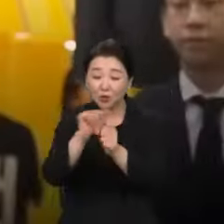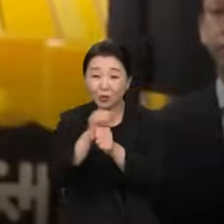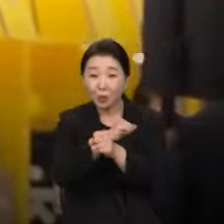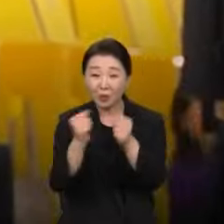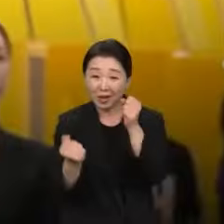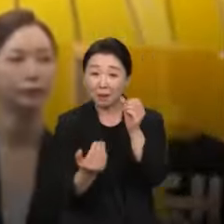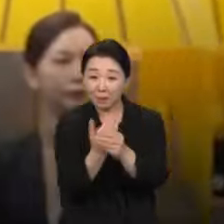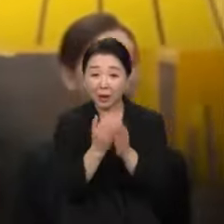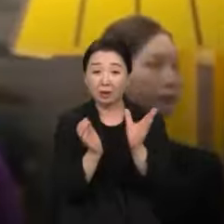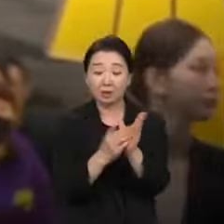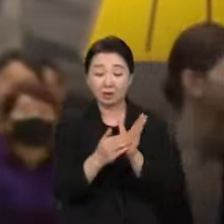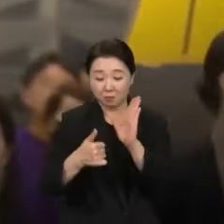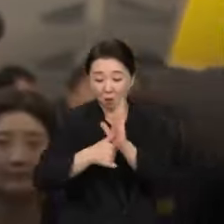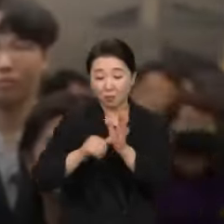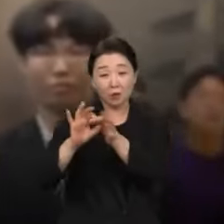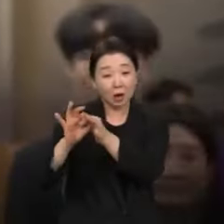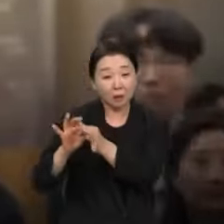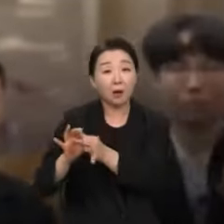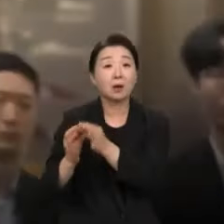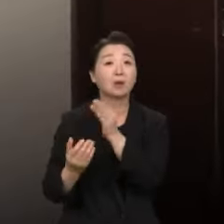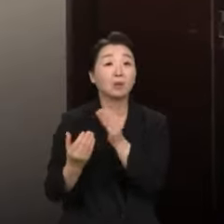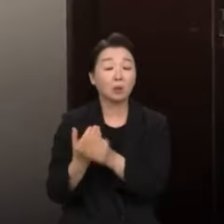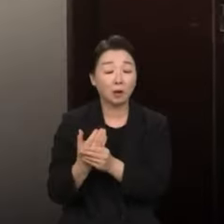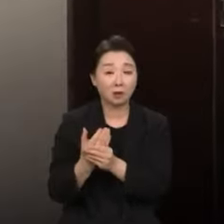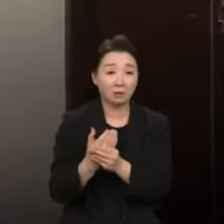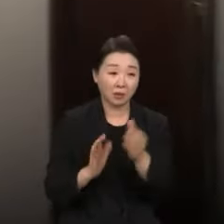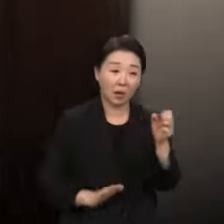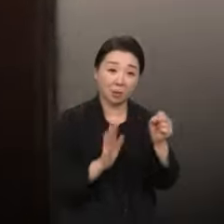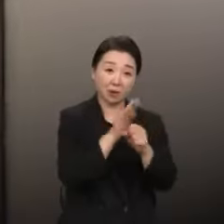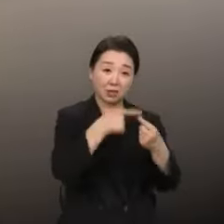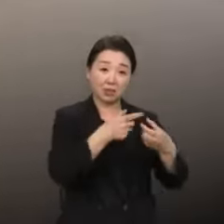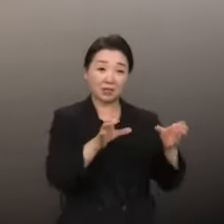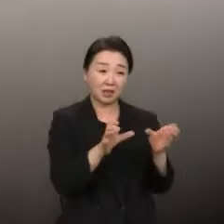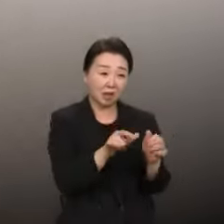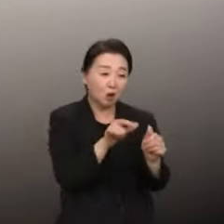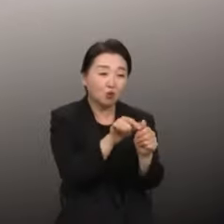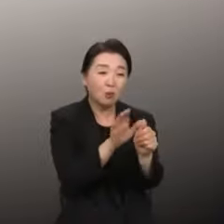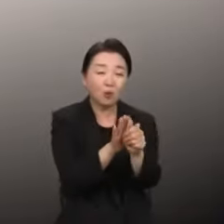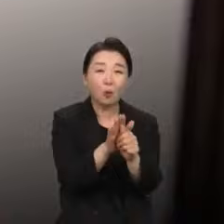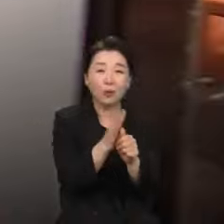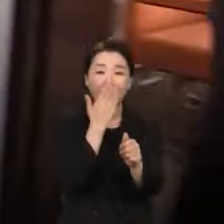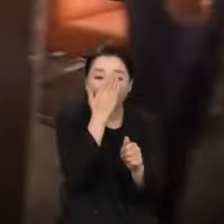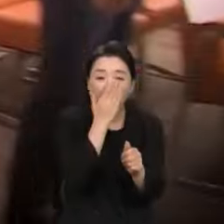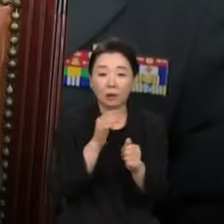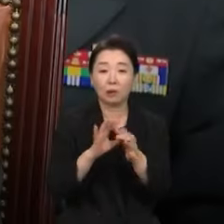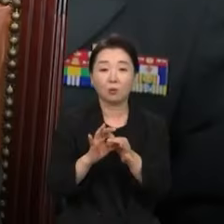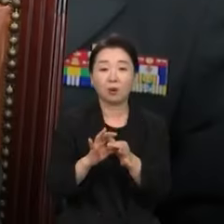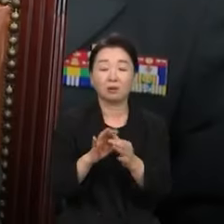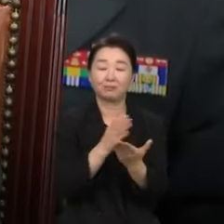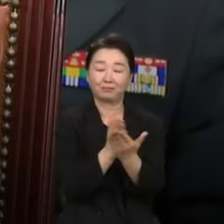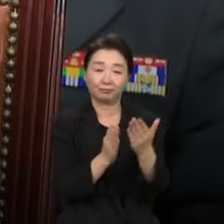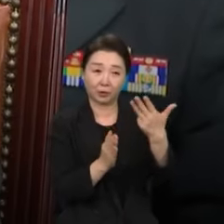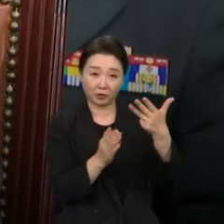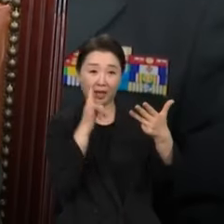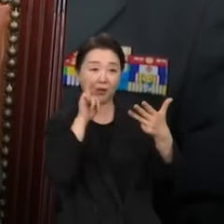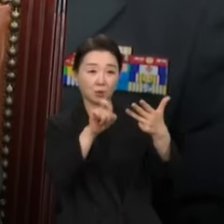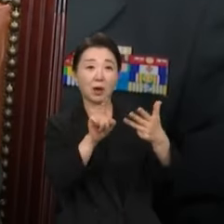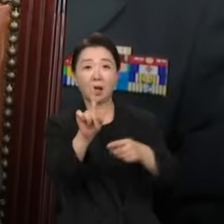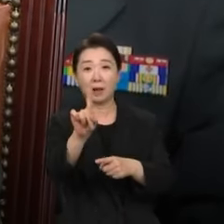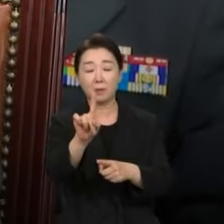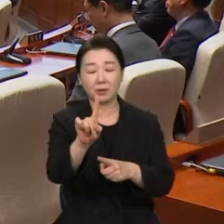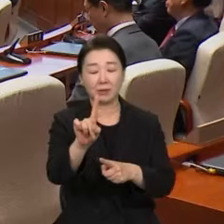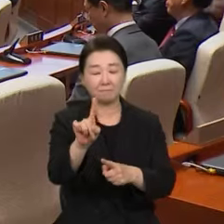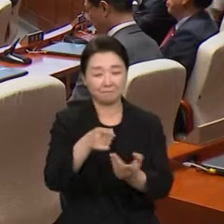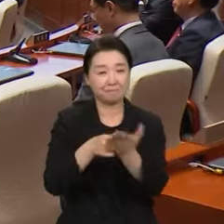의혹과 명품 가방 수수 의혹, 임성근 전 해병대 1사단장 구명 로비 의혹 등 8가지 의혹을 한꺼번에 따지겠다는